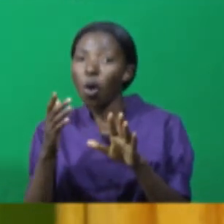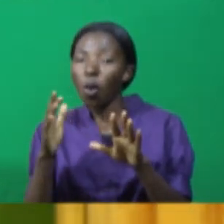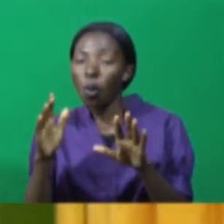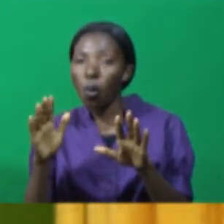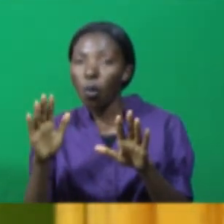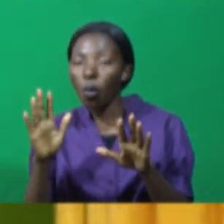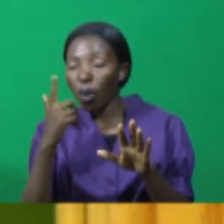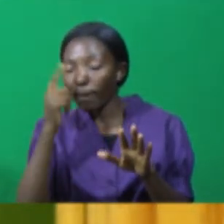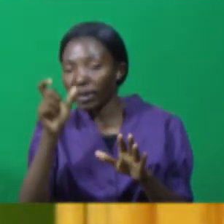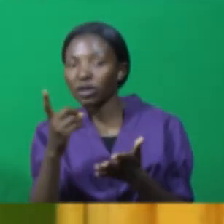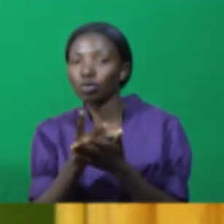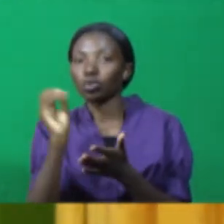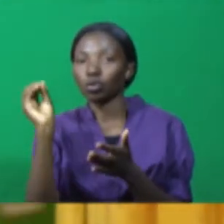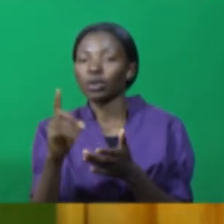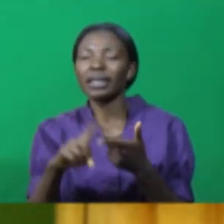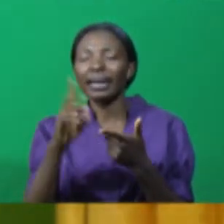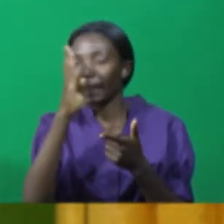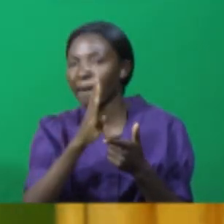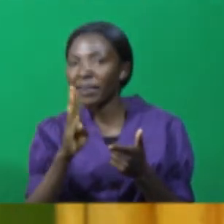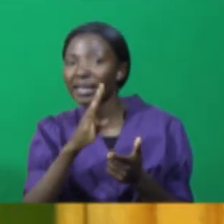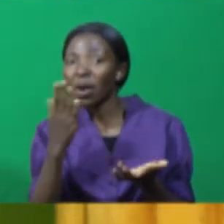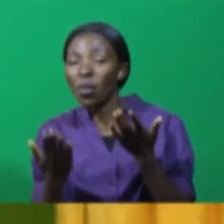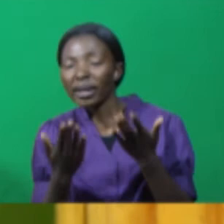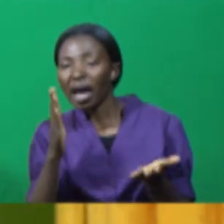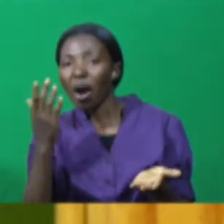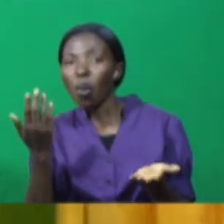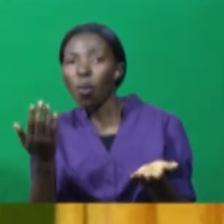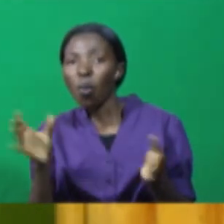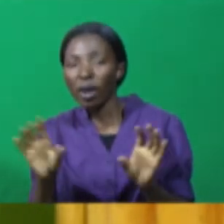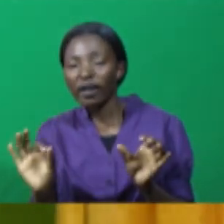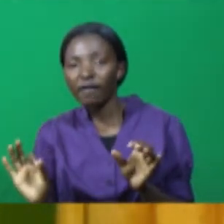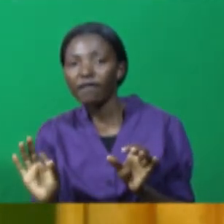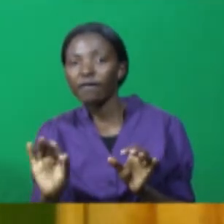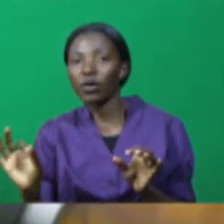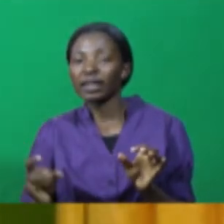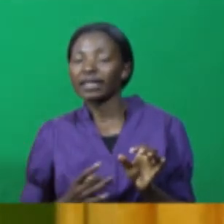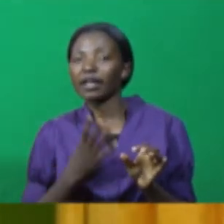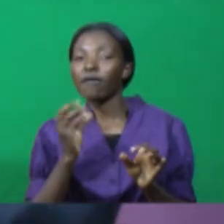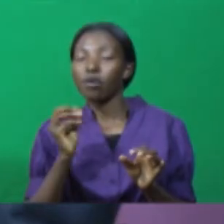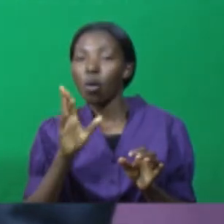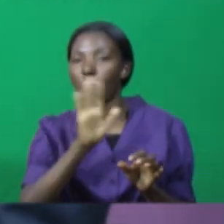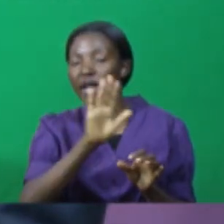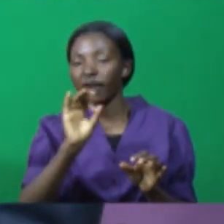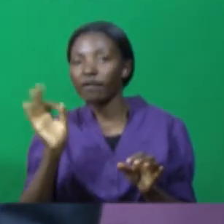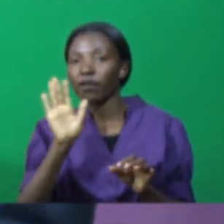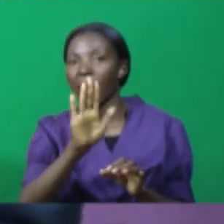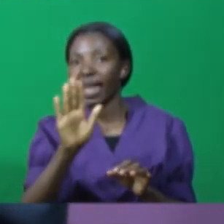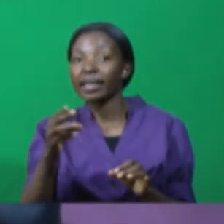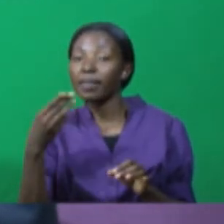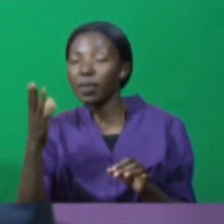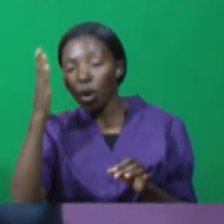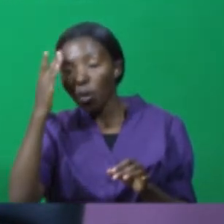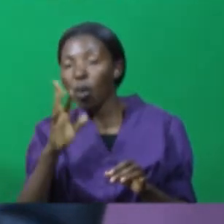wake achikomborera. Zvisinei kuti ari kuzvishandira zvake iyere kana kuti ari kushandira mutoro. Akatendeka vazhinji mumakambani